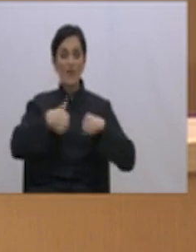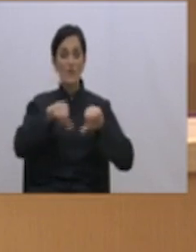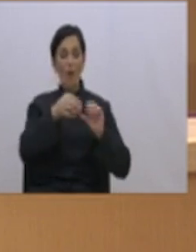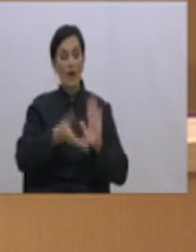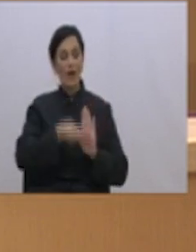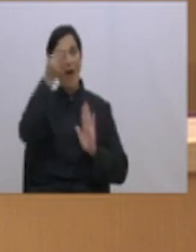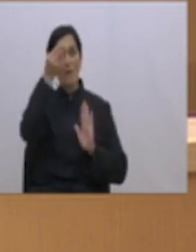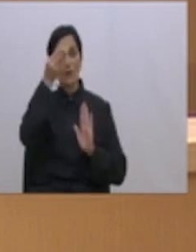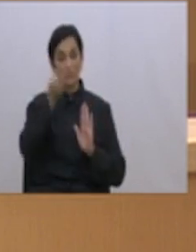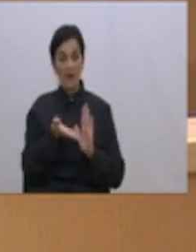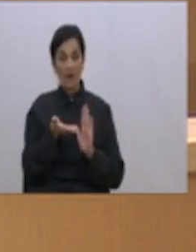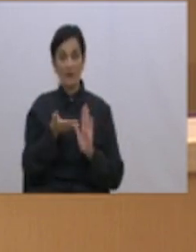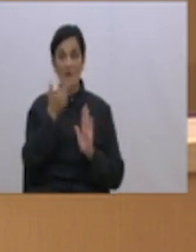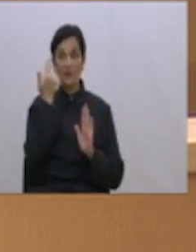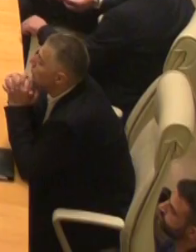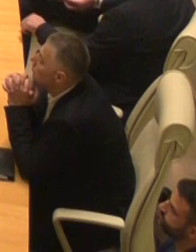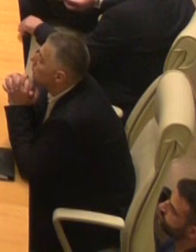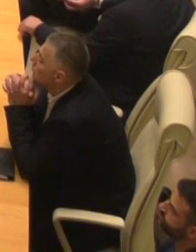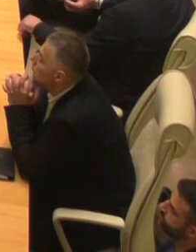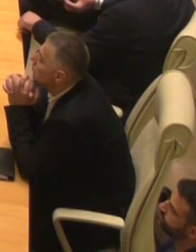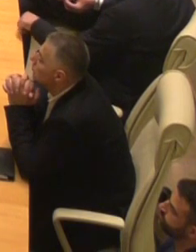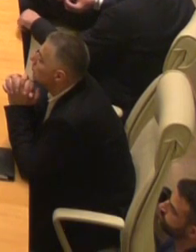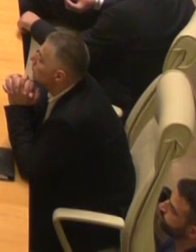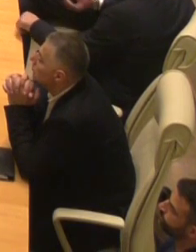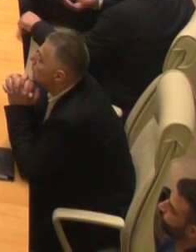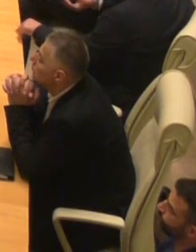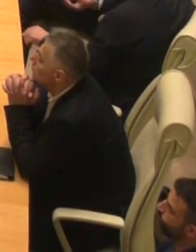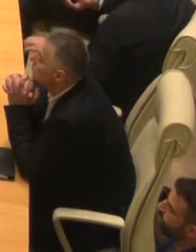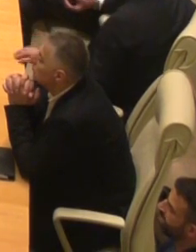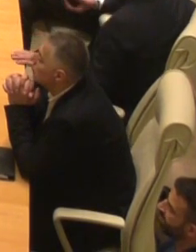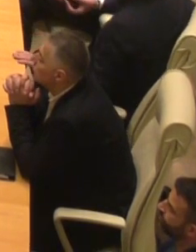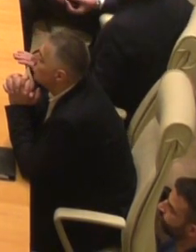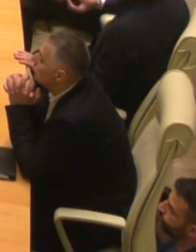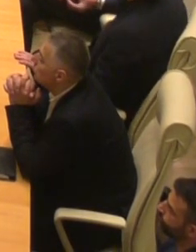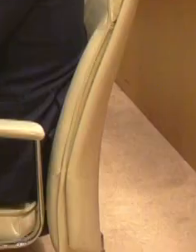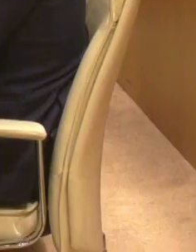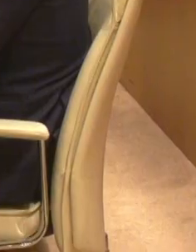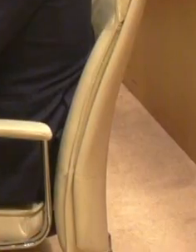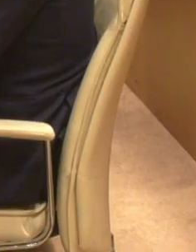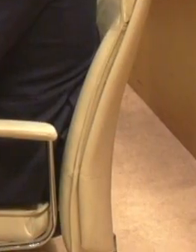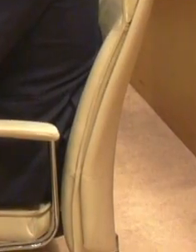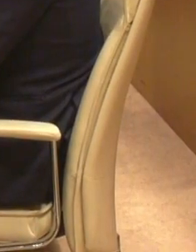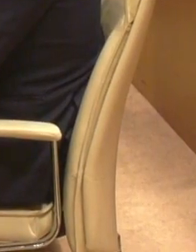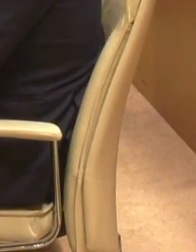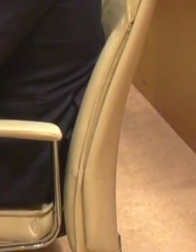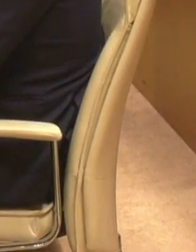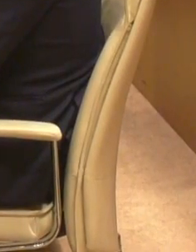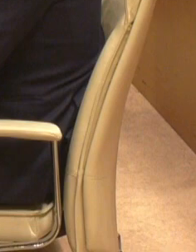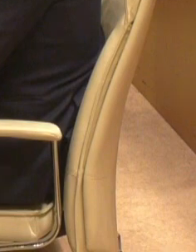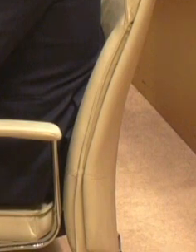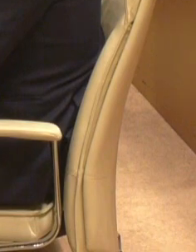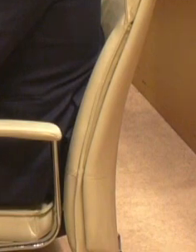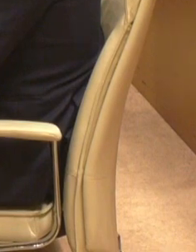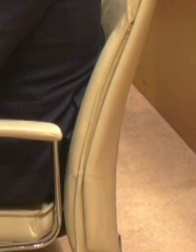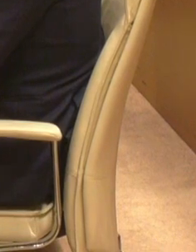გამოთხარაო. ურთიერთბრალდებებისა და დაპირისპირების ფონზე მიმდინარეობდა საკანონმდებლო ორგანოში პლენარული სხდომა. ვენეციის კომისიის მწვავე დასკვნისა